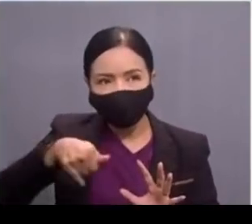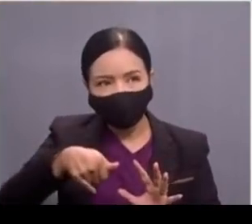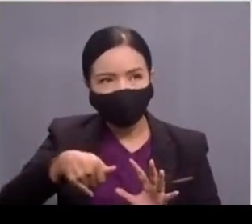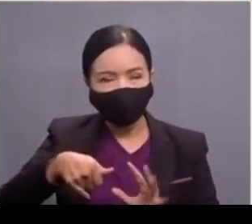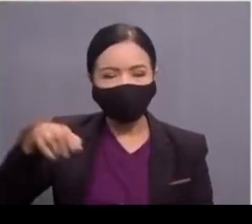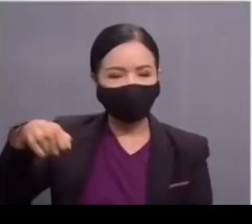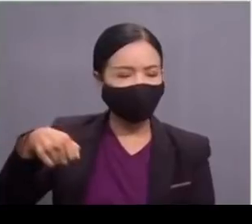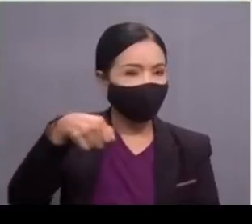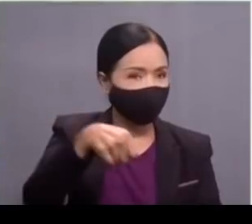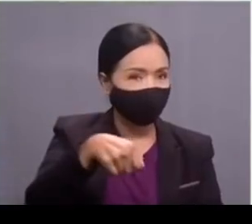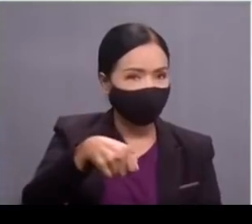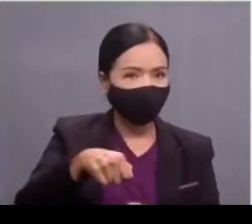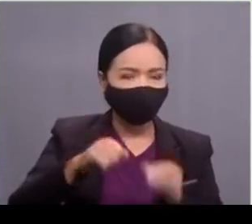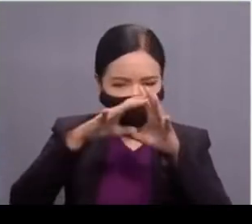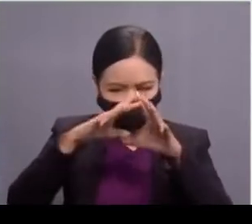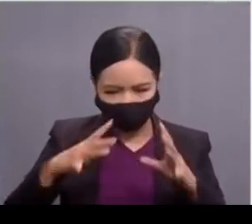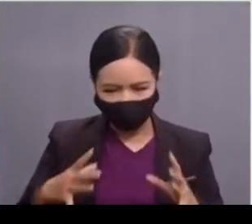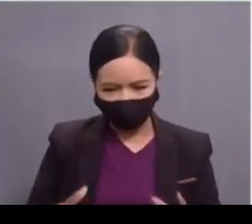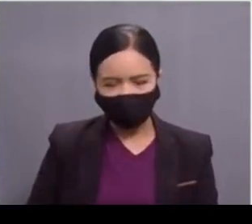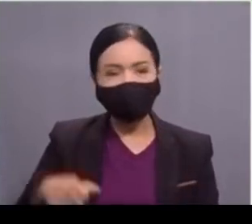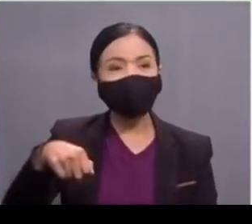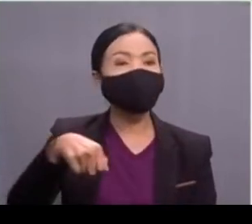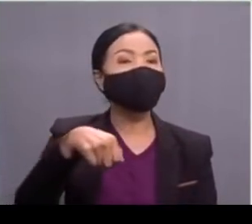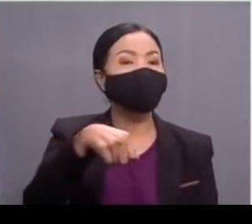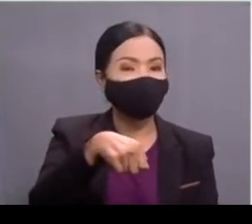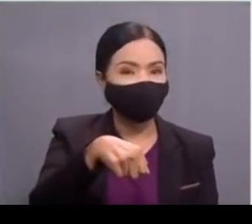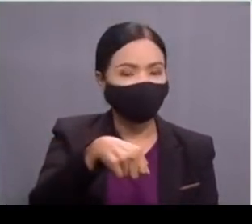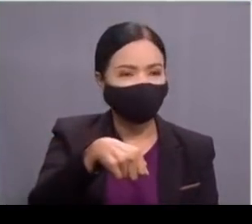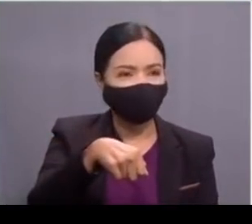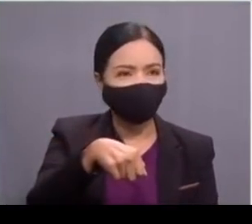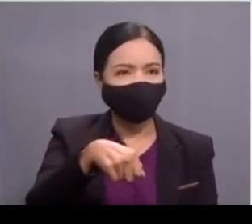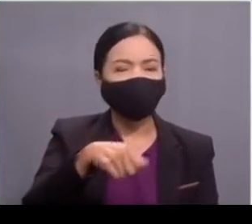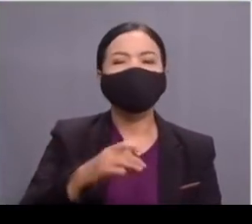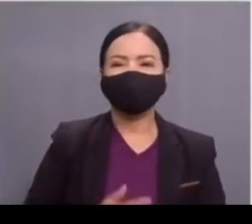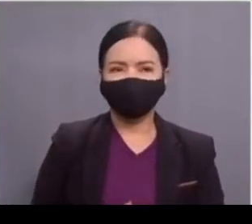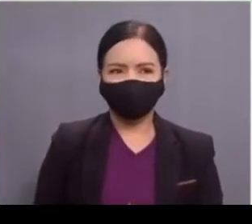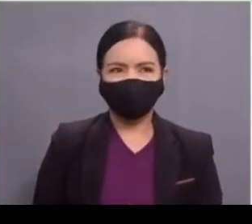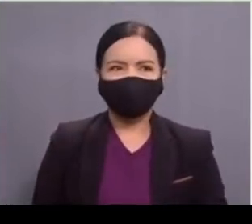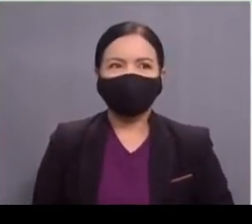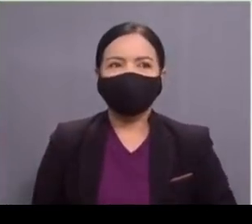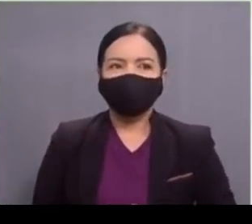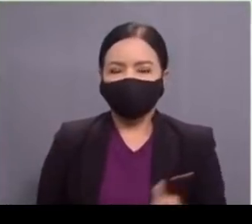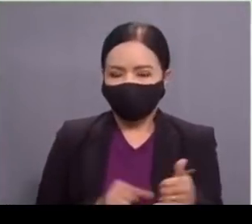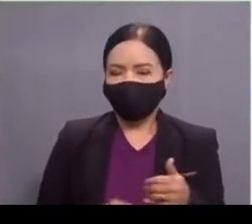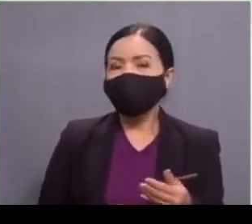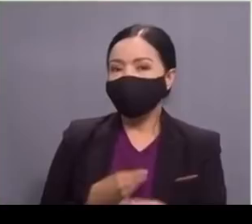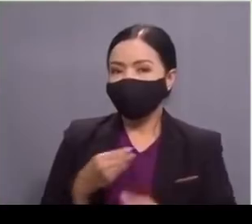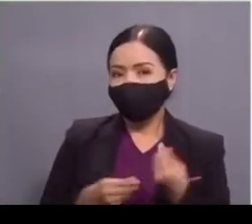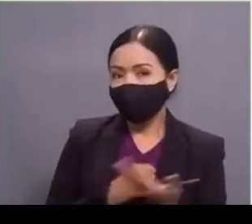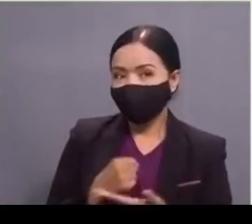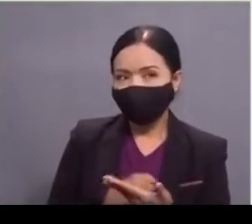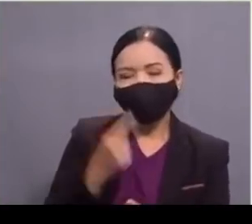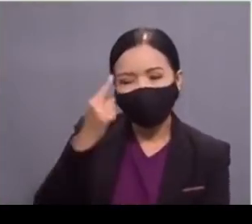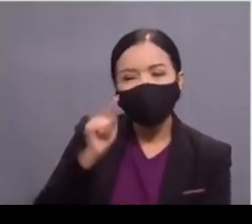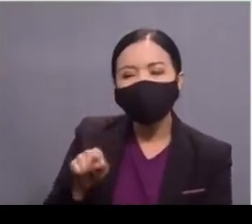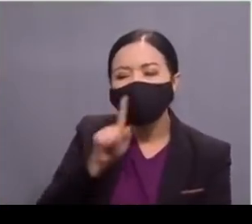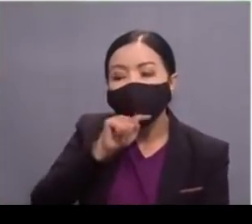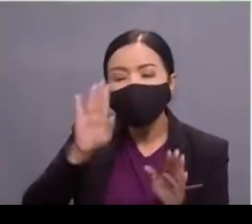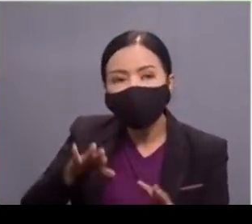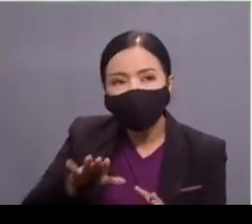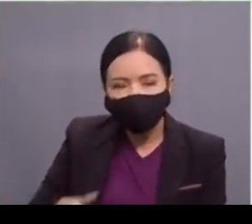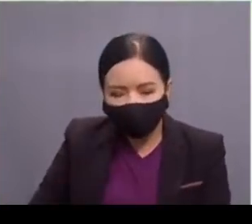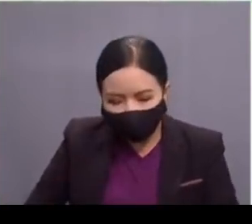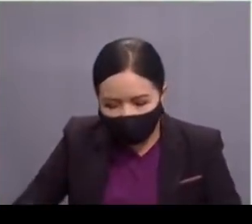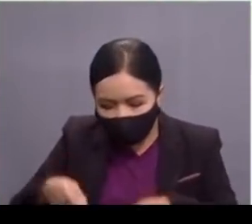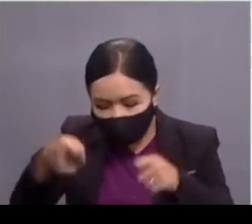นใครเคยเห็นเนี่ยเขาจะต้องคลุมผ้าก็คลุมผ้าไปพอคลุมปุ๊บคนที่ขายยาเขาก็คิดว่าเป็นนกพอเปิดเข้